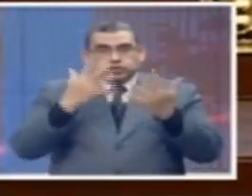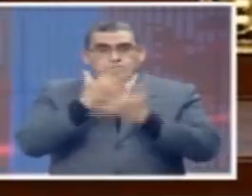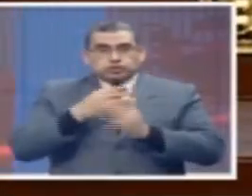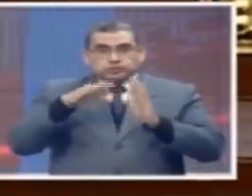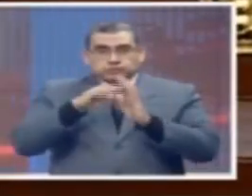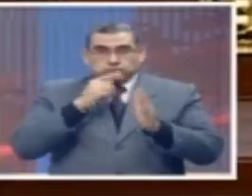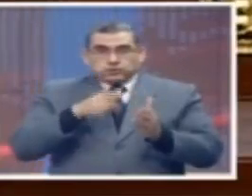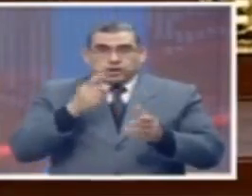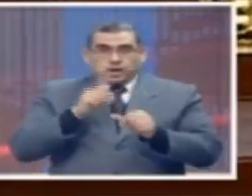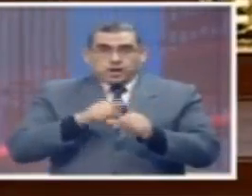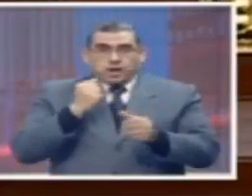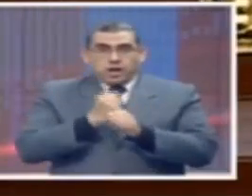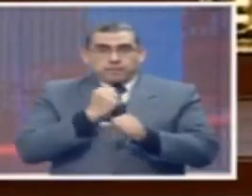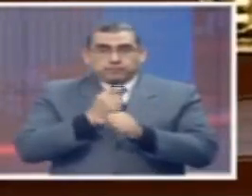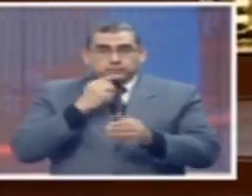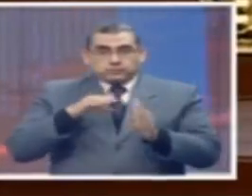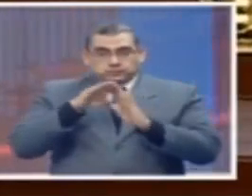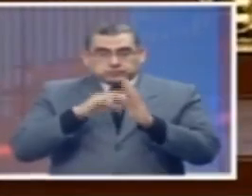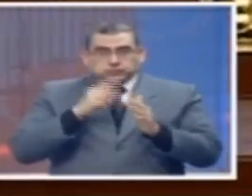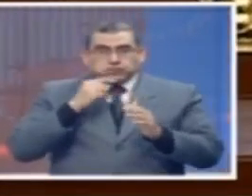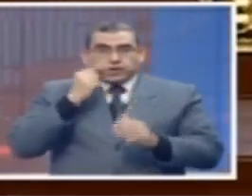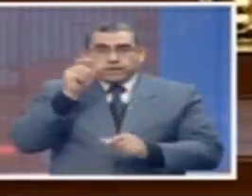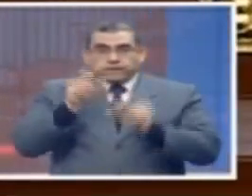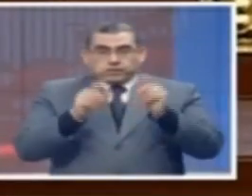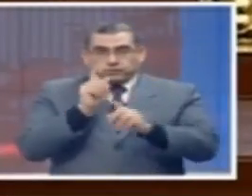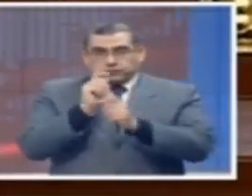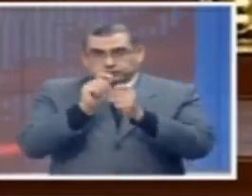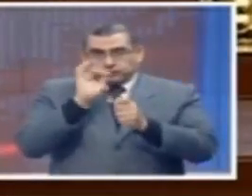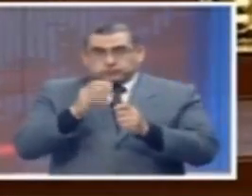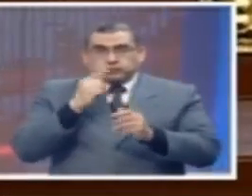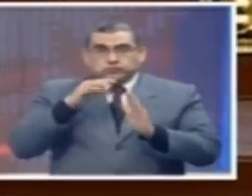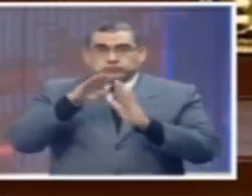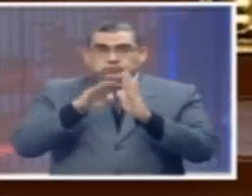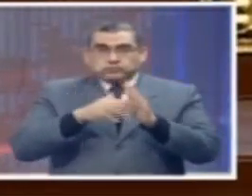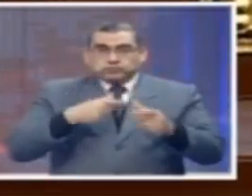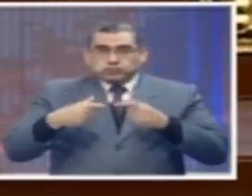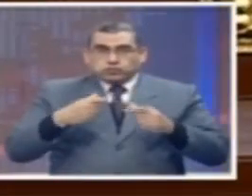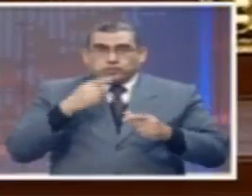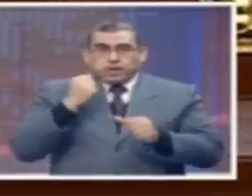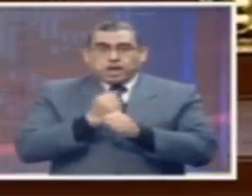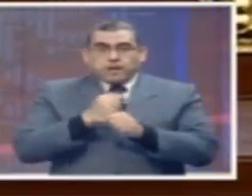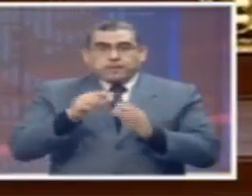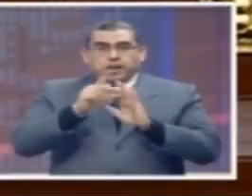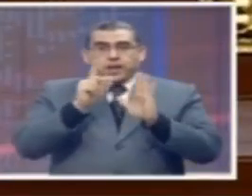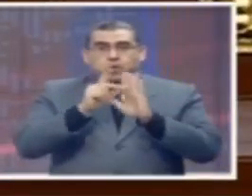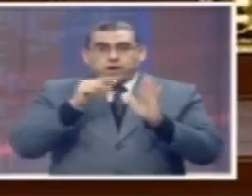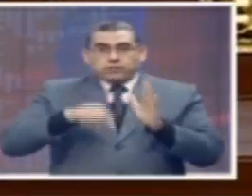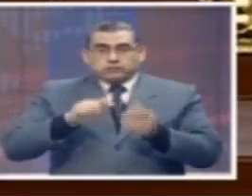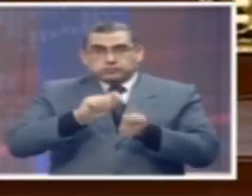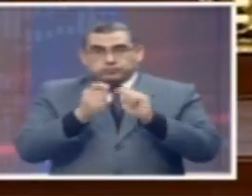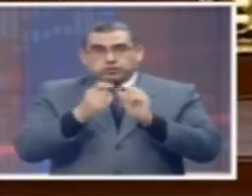التنظيمي للشركات وتنمية الموارد البشرية وتطوير نظم وأساليب العمل واللوائح